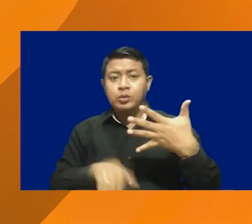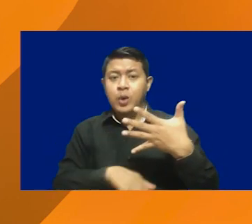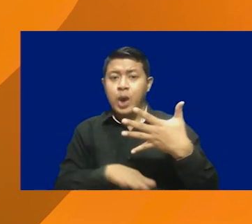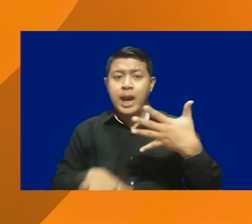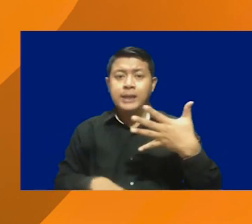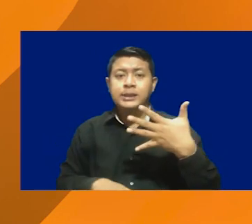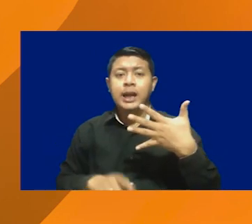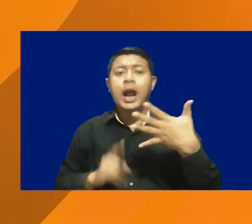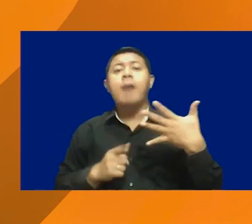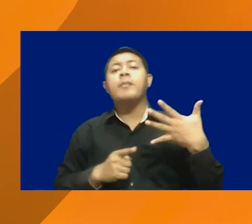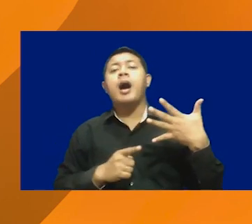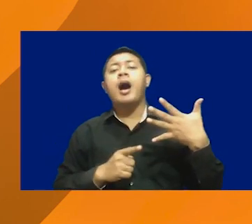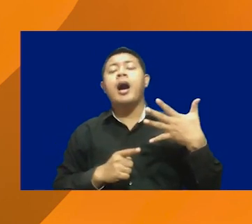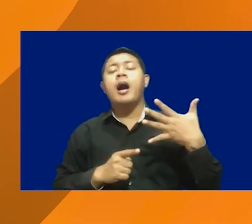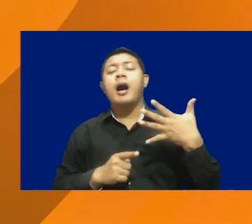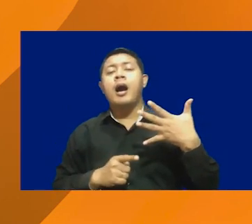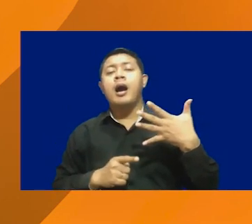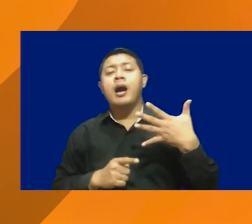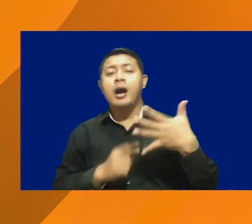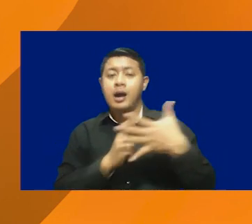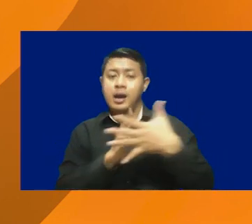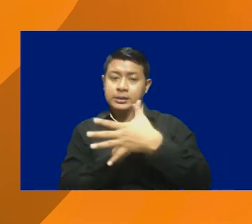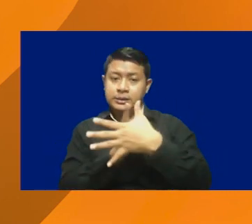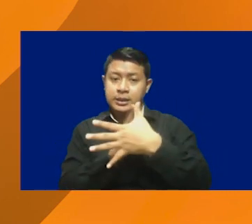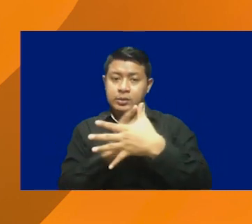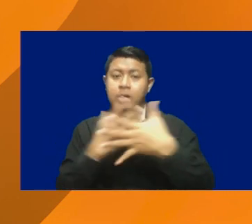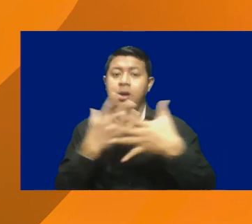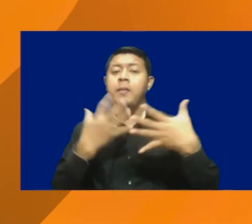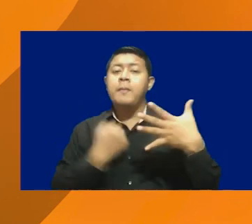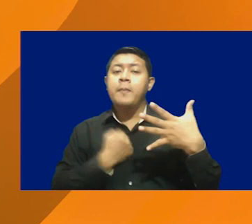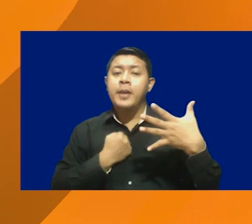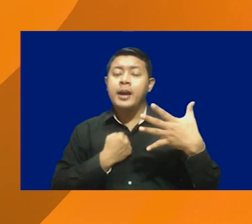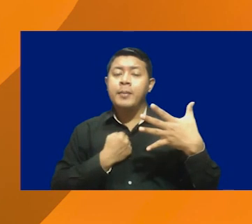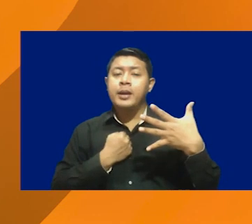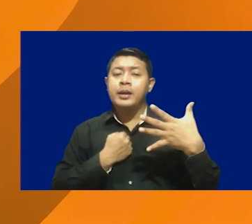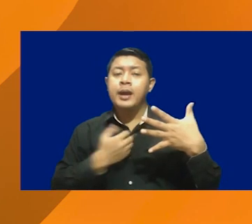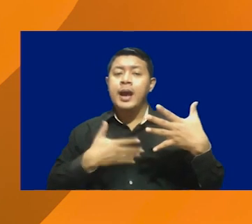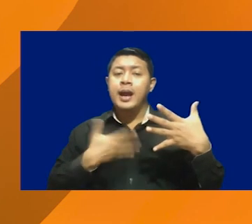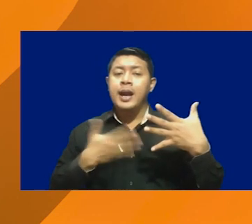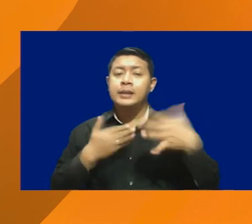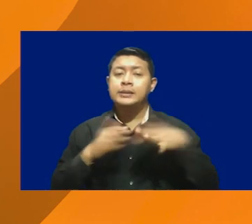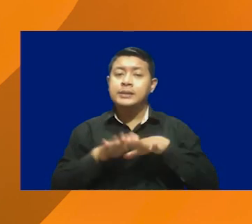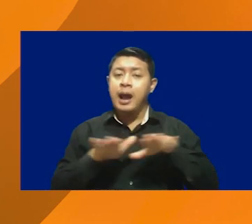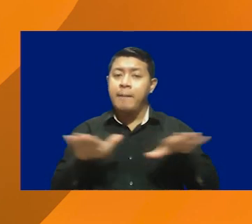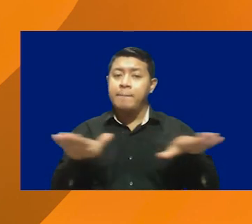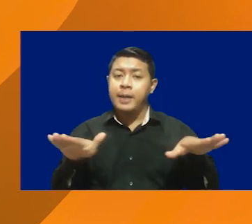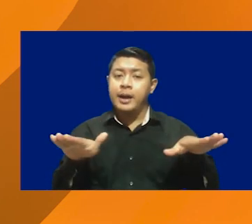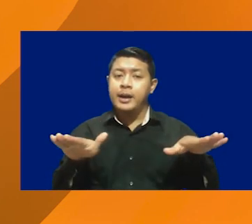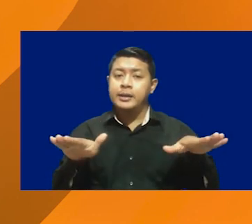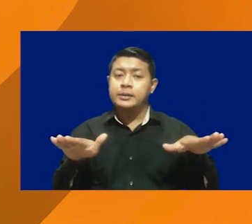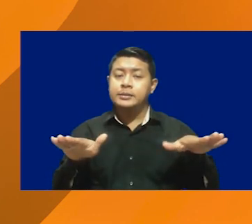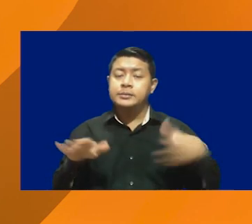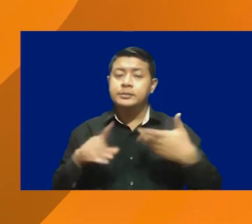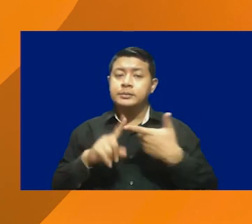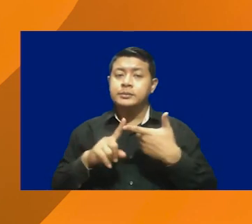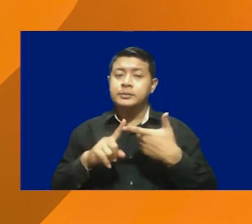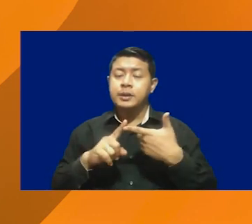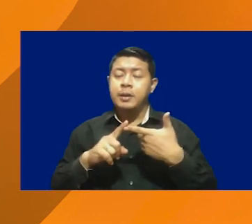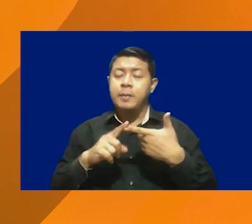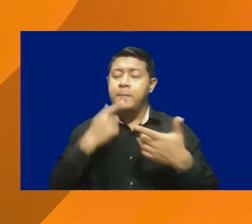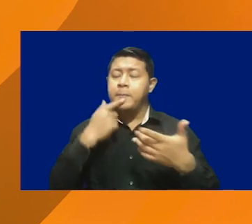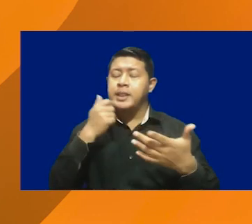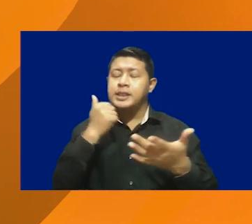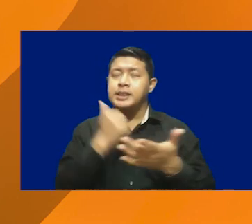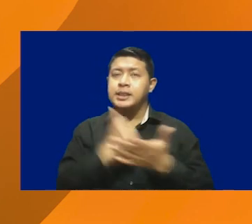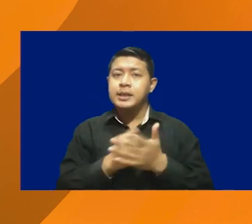kebutuhan lima dasar psikis yang dibutuhkan untuk pertumbuhan manusia, yaitu mendapatkan rasa aman,